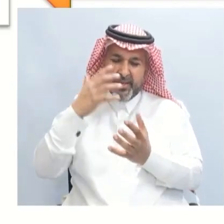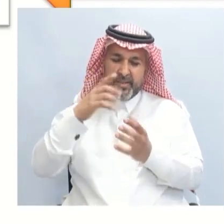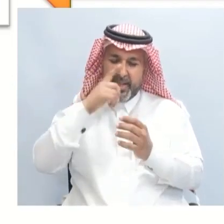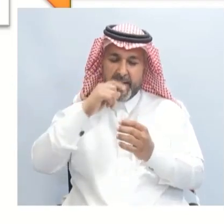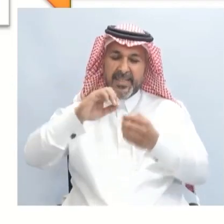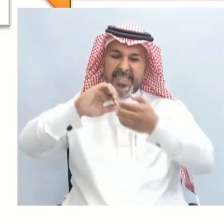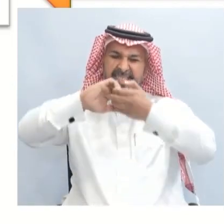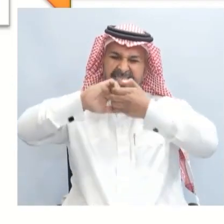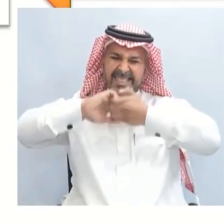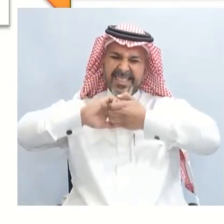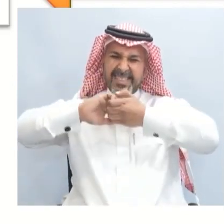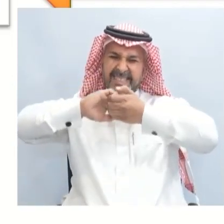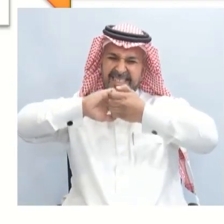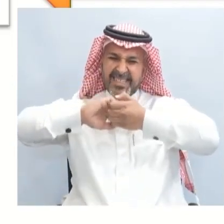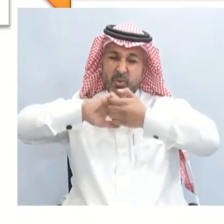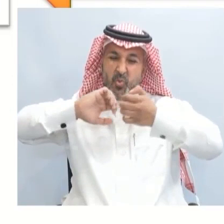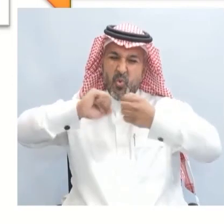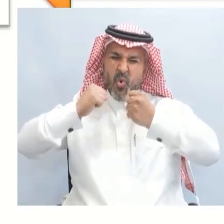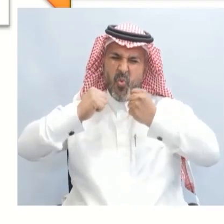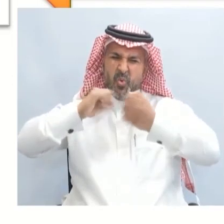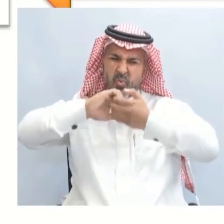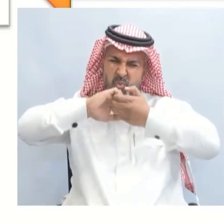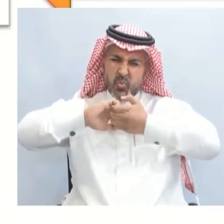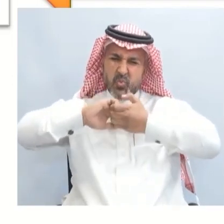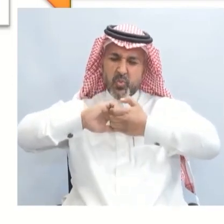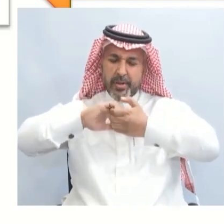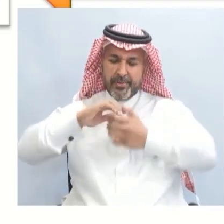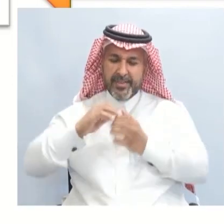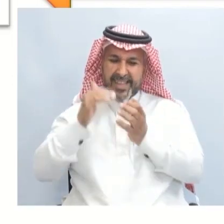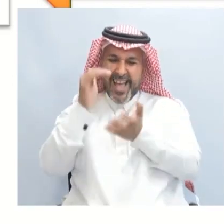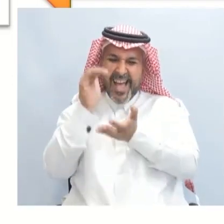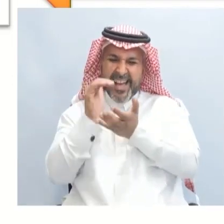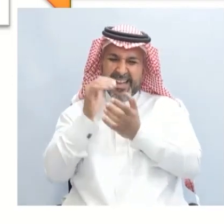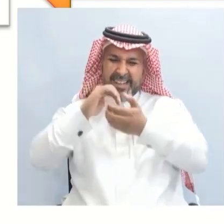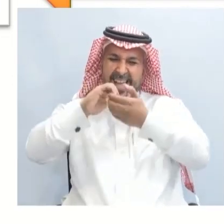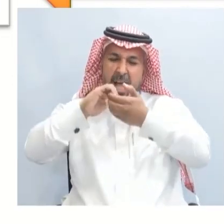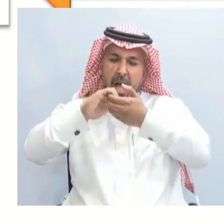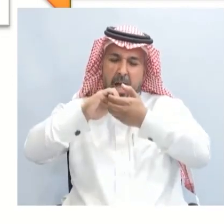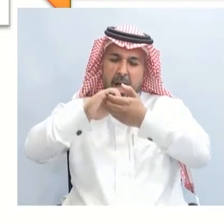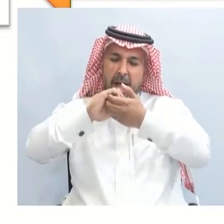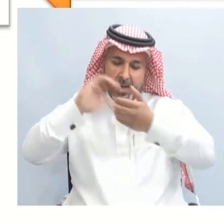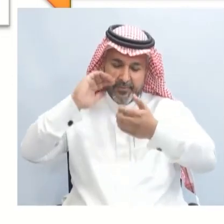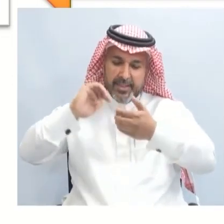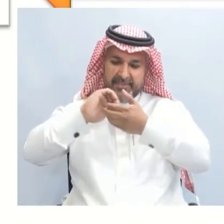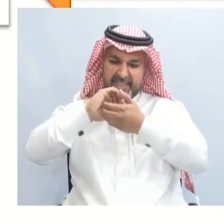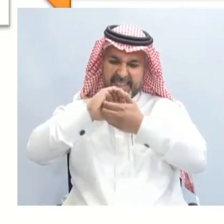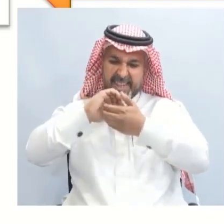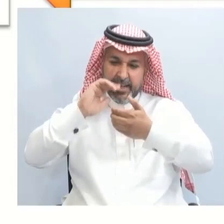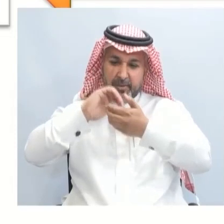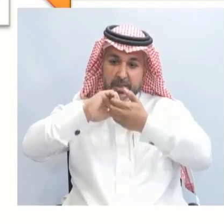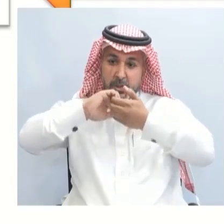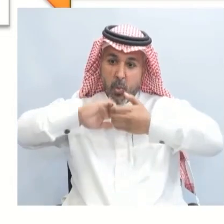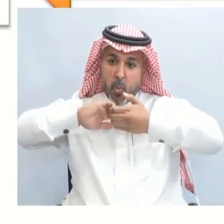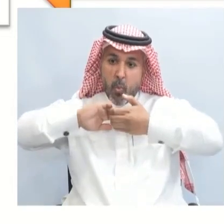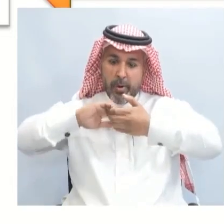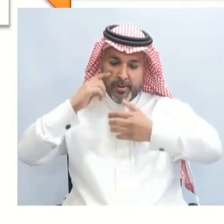الخلاصه كلما زادت الكتل زادت قوه الجذ فيما بينهما طيب ماذا عن المسافه ترقب معي المسافه بين الكوكب